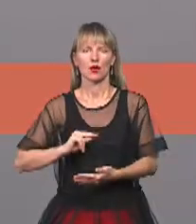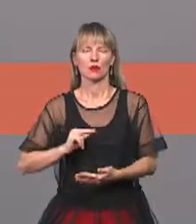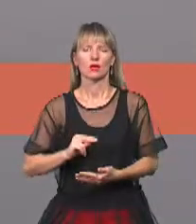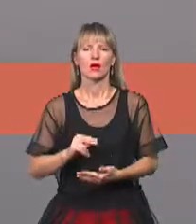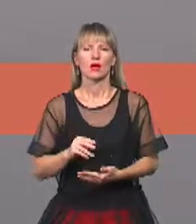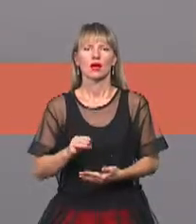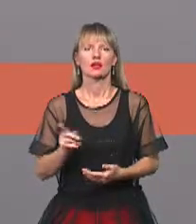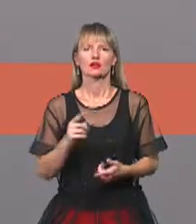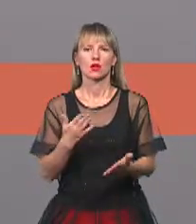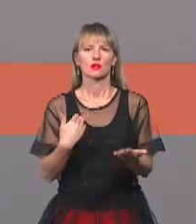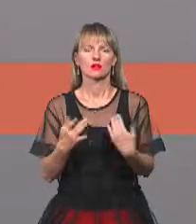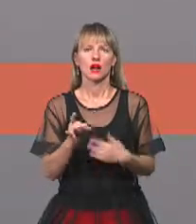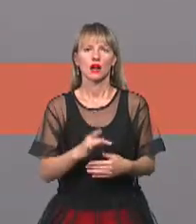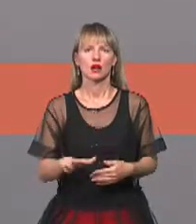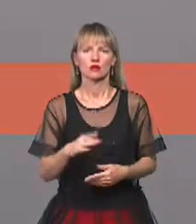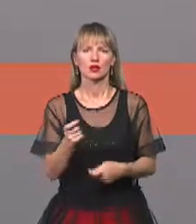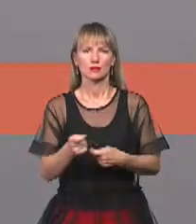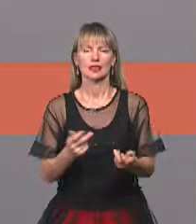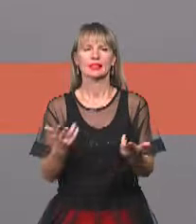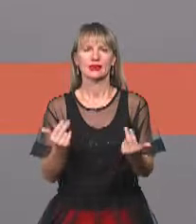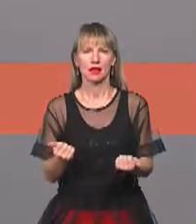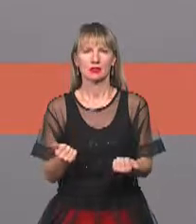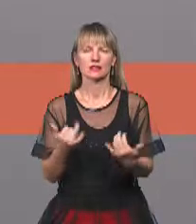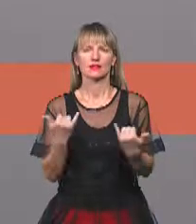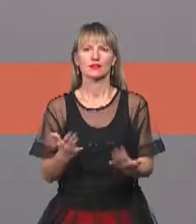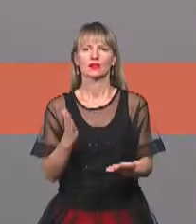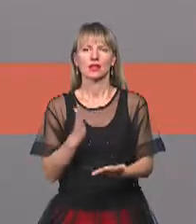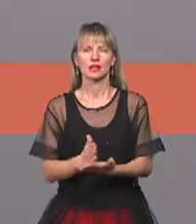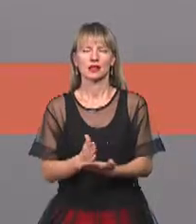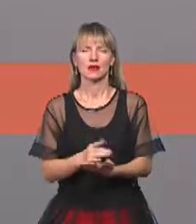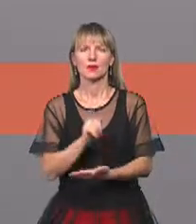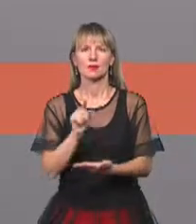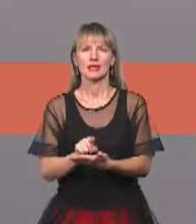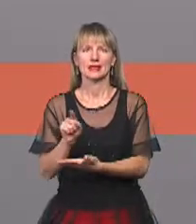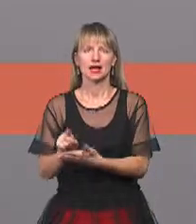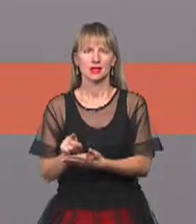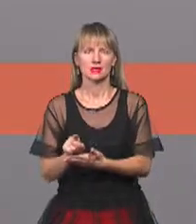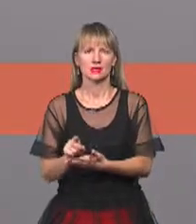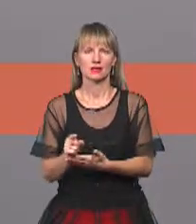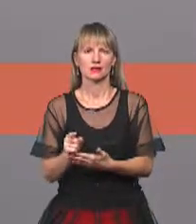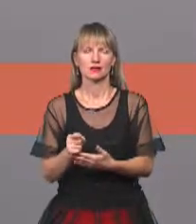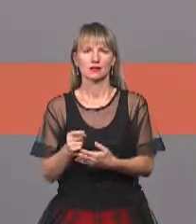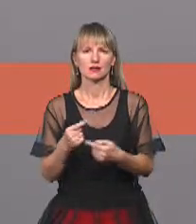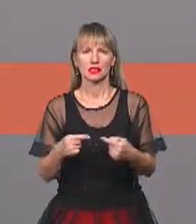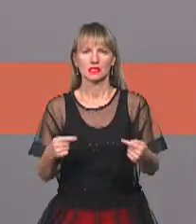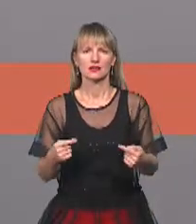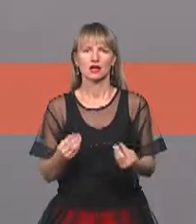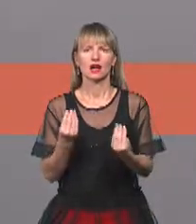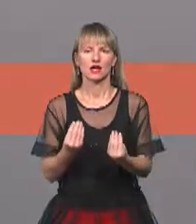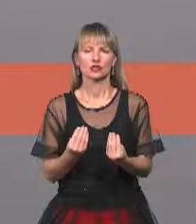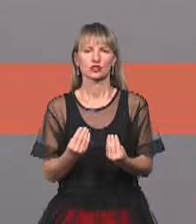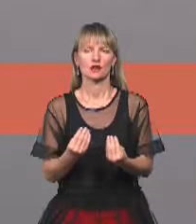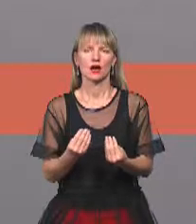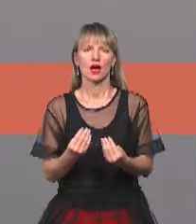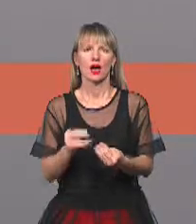що стосується районних адміністрацій, так, ну, на сьогодні є низка питань стосовно якості опрацювання звернень там